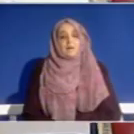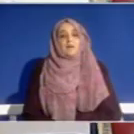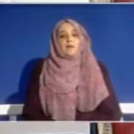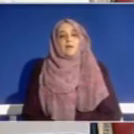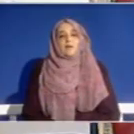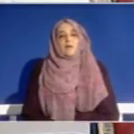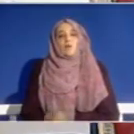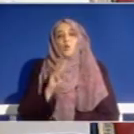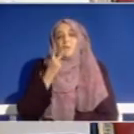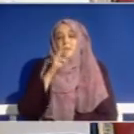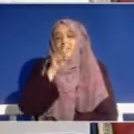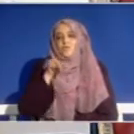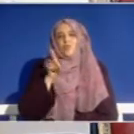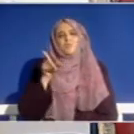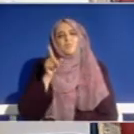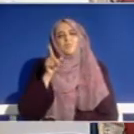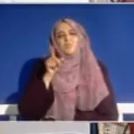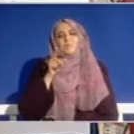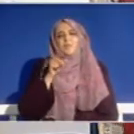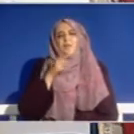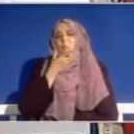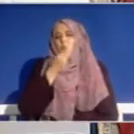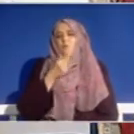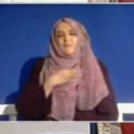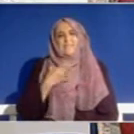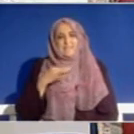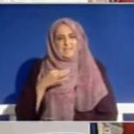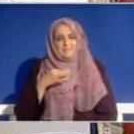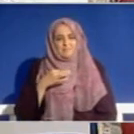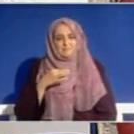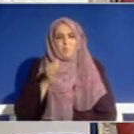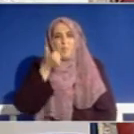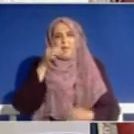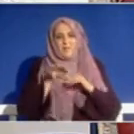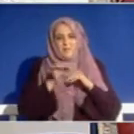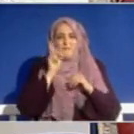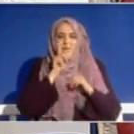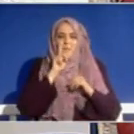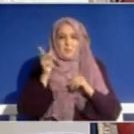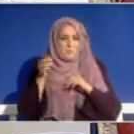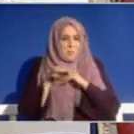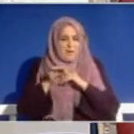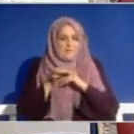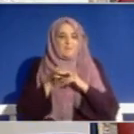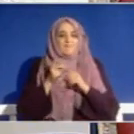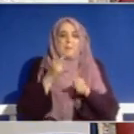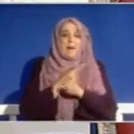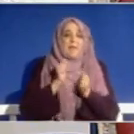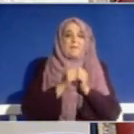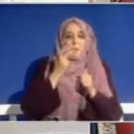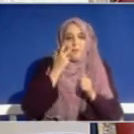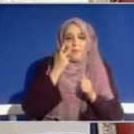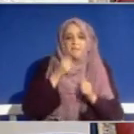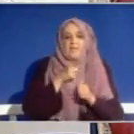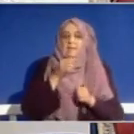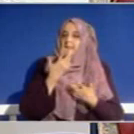الزوجة الأولى يعاملونه معاملة سيئة. والله احنا نقول هؤلاء الأولاد أدركوا أنفسكم